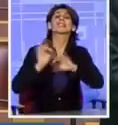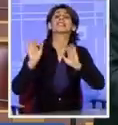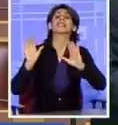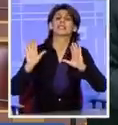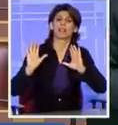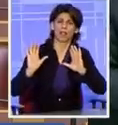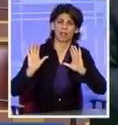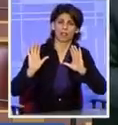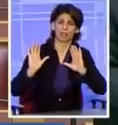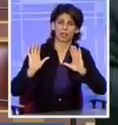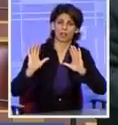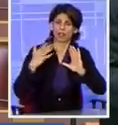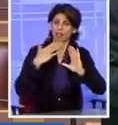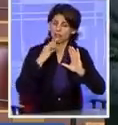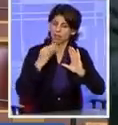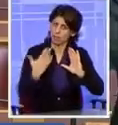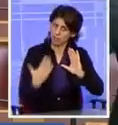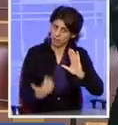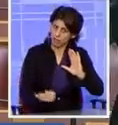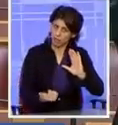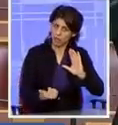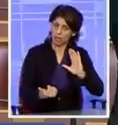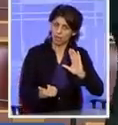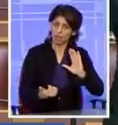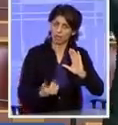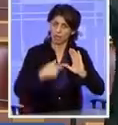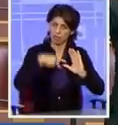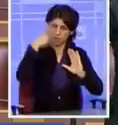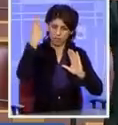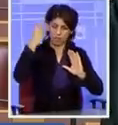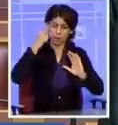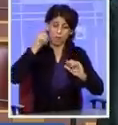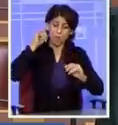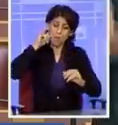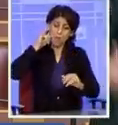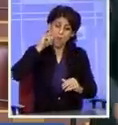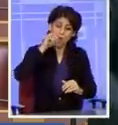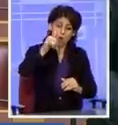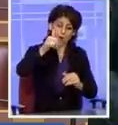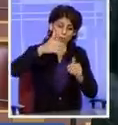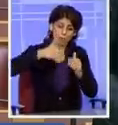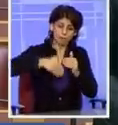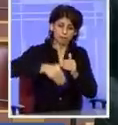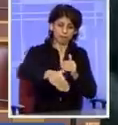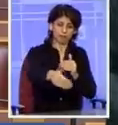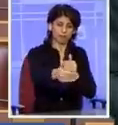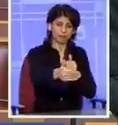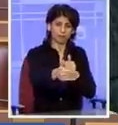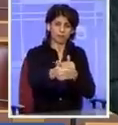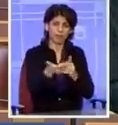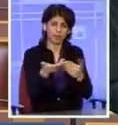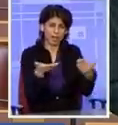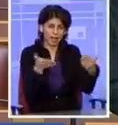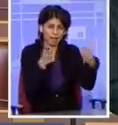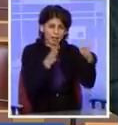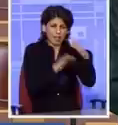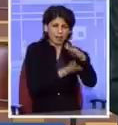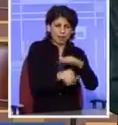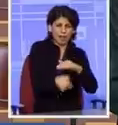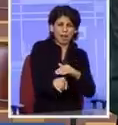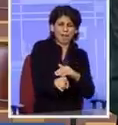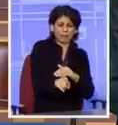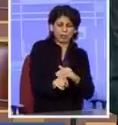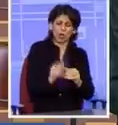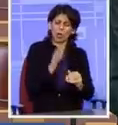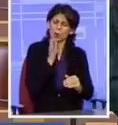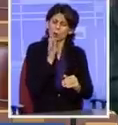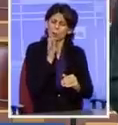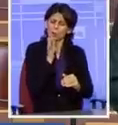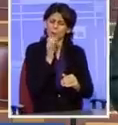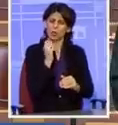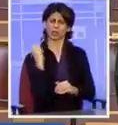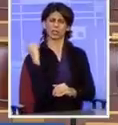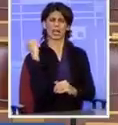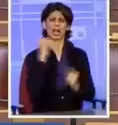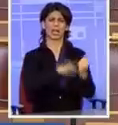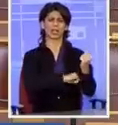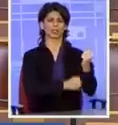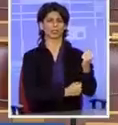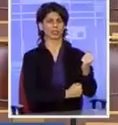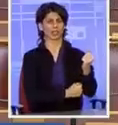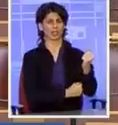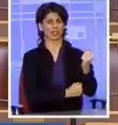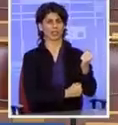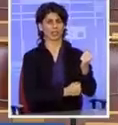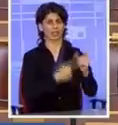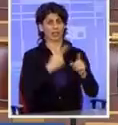δηλαδή τη δυνατότητα οι στοδιεινεκές και ΕΣΑΗ να κρύβεστε όλοι πίσω από την εφήμερη αυτή εξουσία. Ολοκληρώστε, ο ελληνικός λαός κάποια